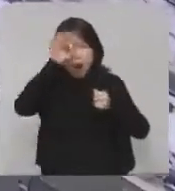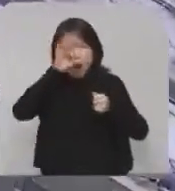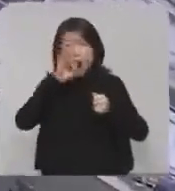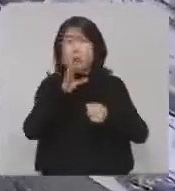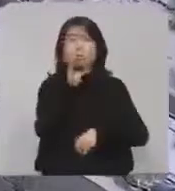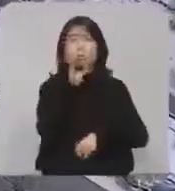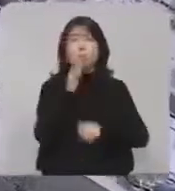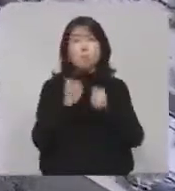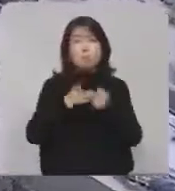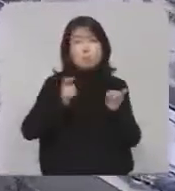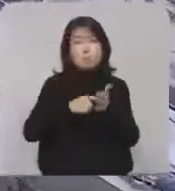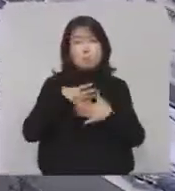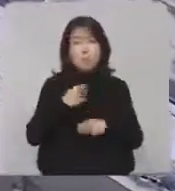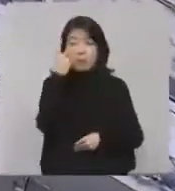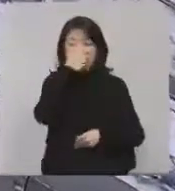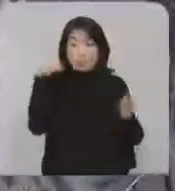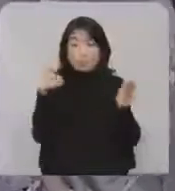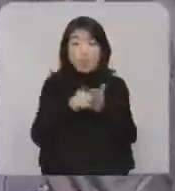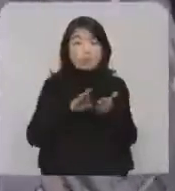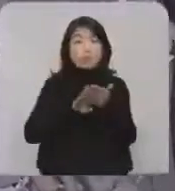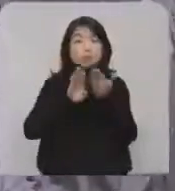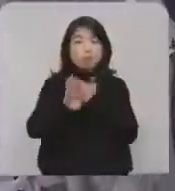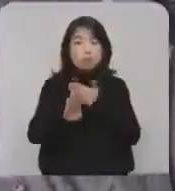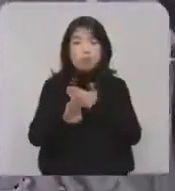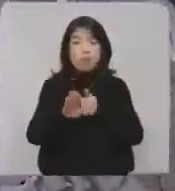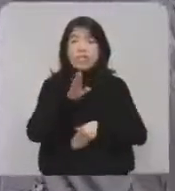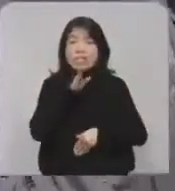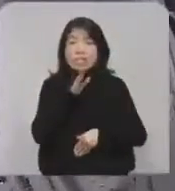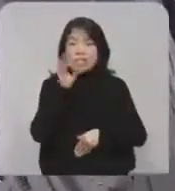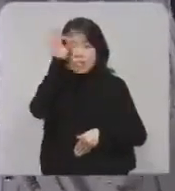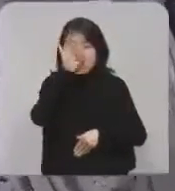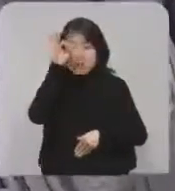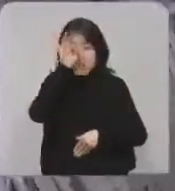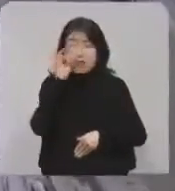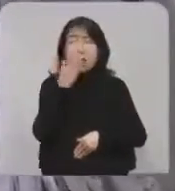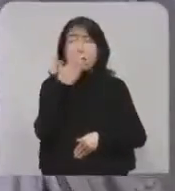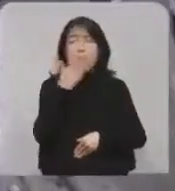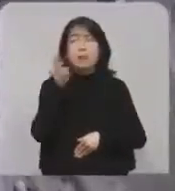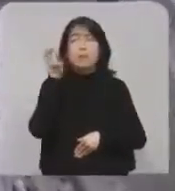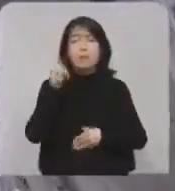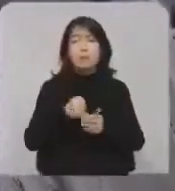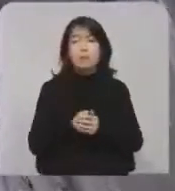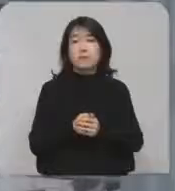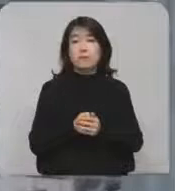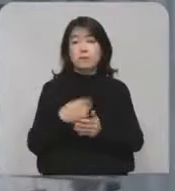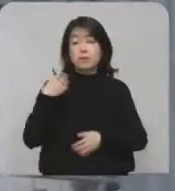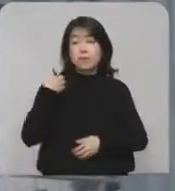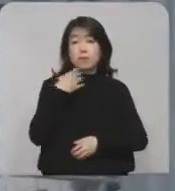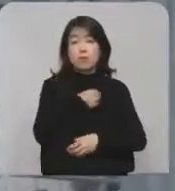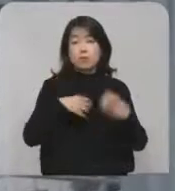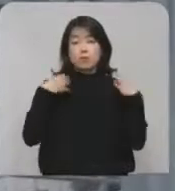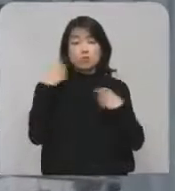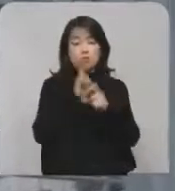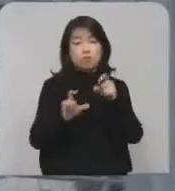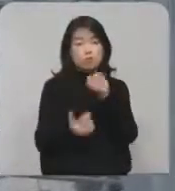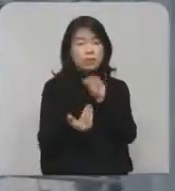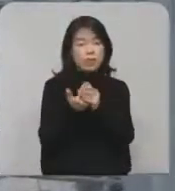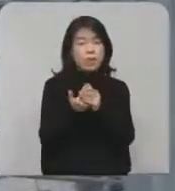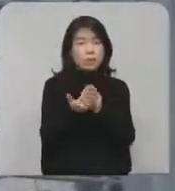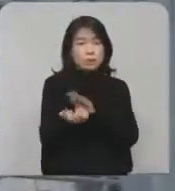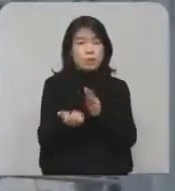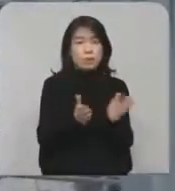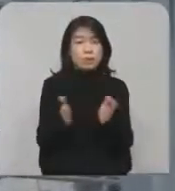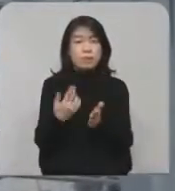어려운데요. 긴급 안전 진단이 마무리돼야 본격적인 수색 활동이 가능할 것으로 보입니다. 담당 구청은 추가 사고에 대비해